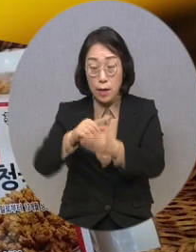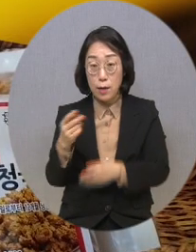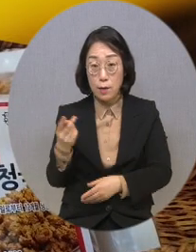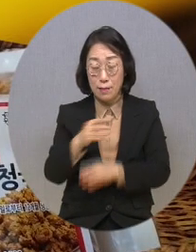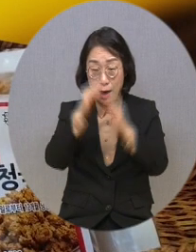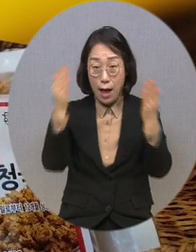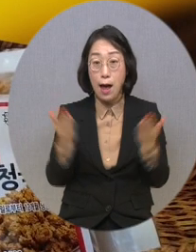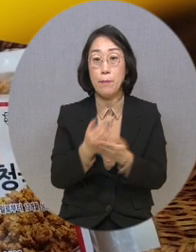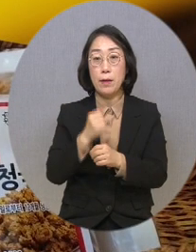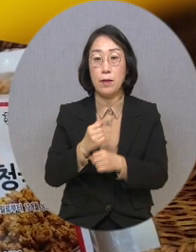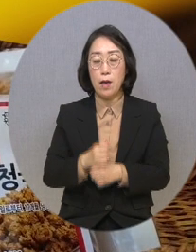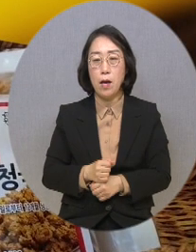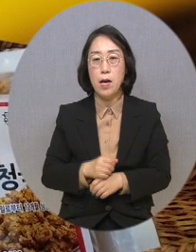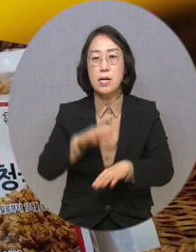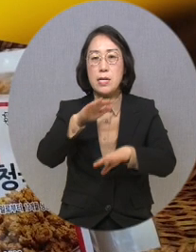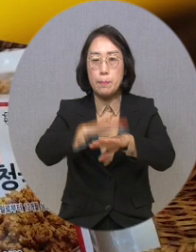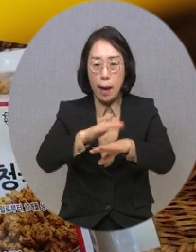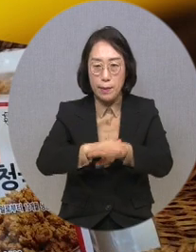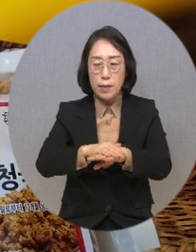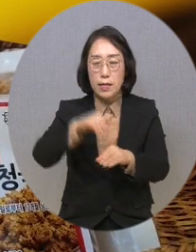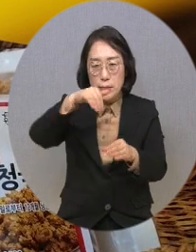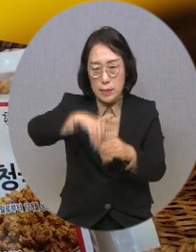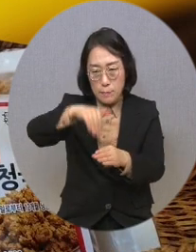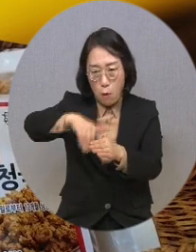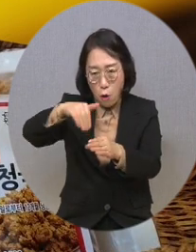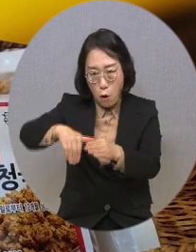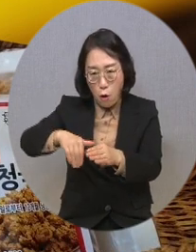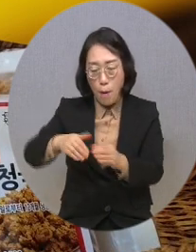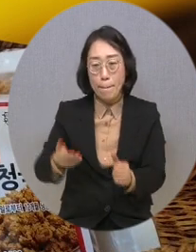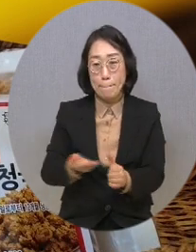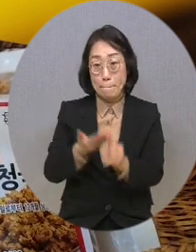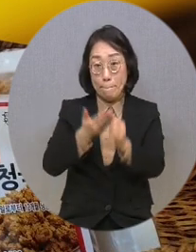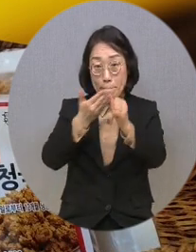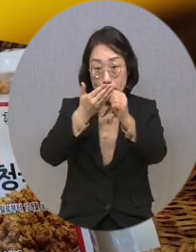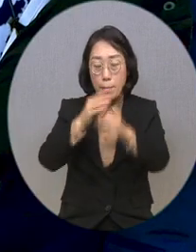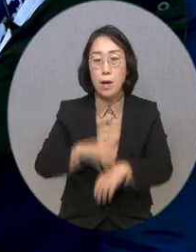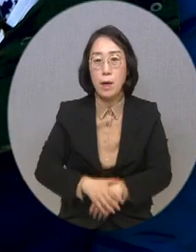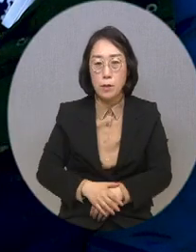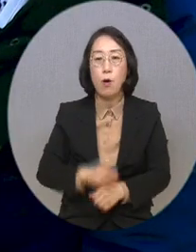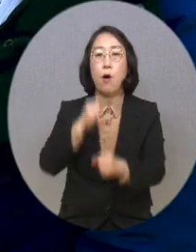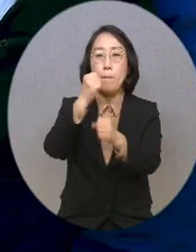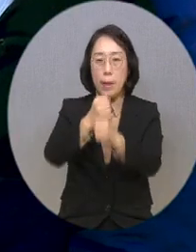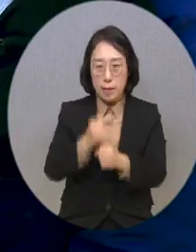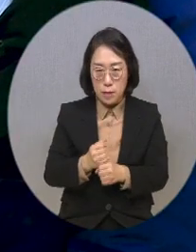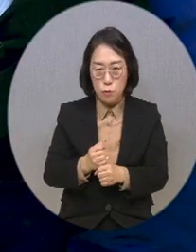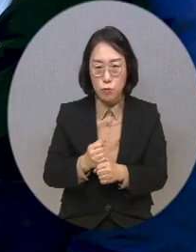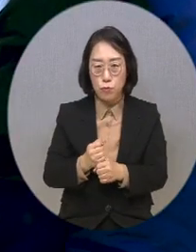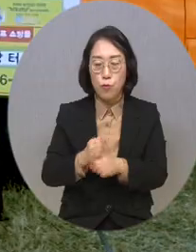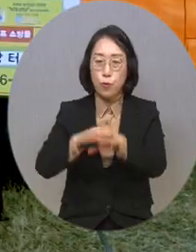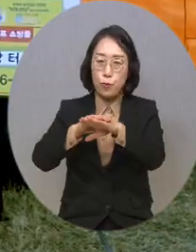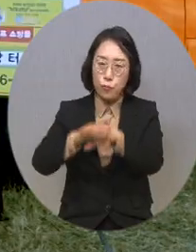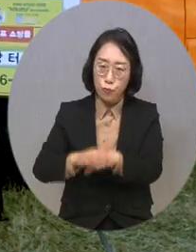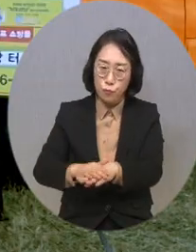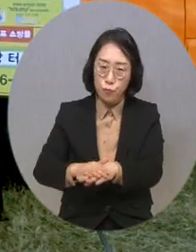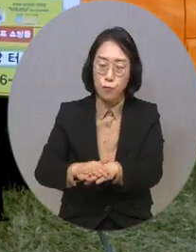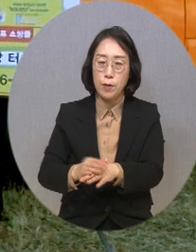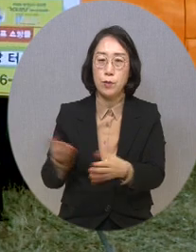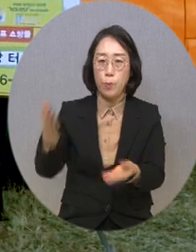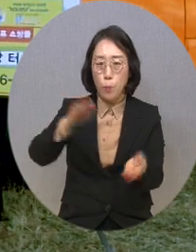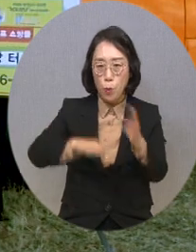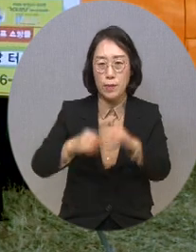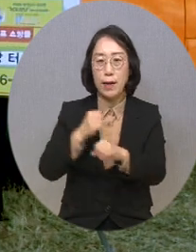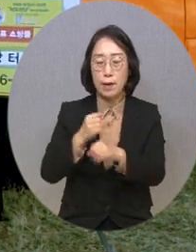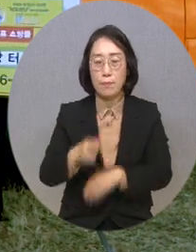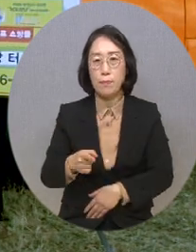이거 콩 농사를 해서 직접 발효를 하고 제조하고 포장하고 다 하고 있어요. 다시